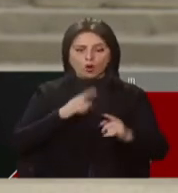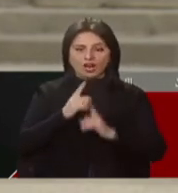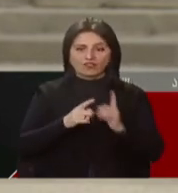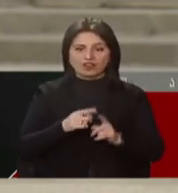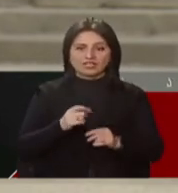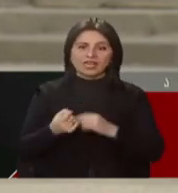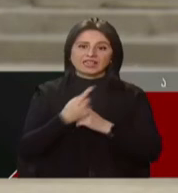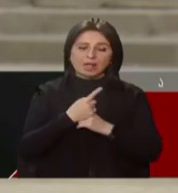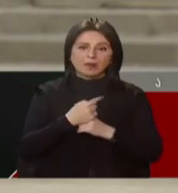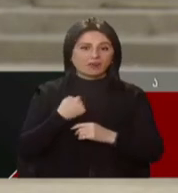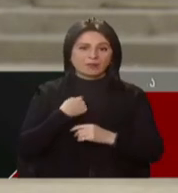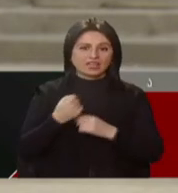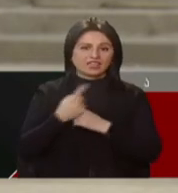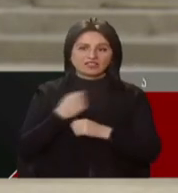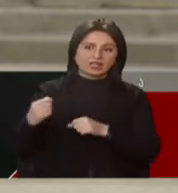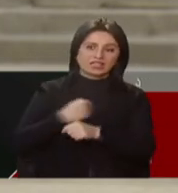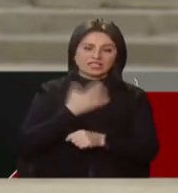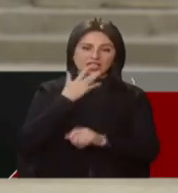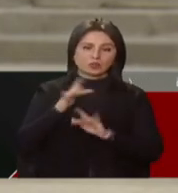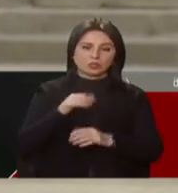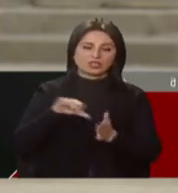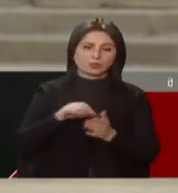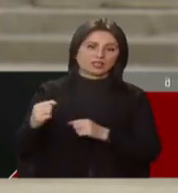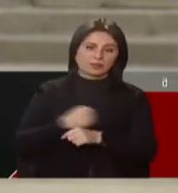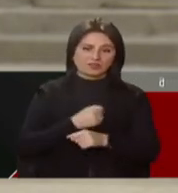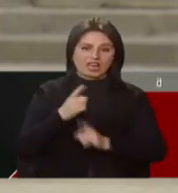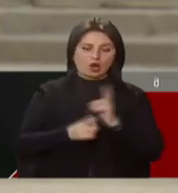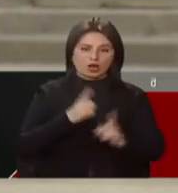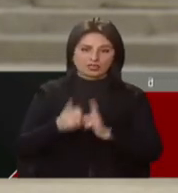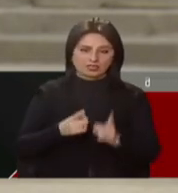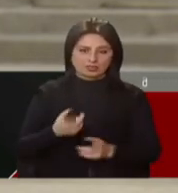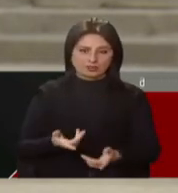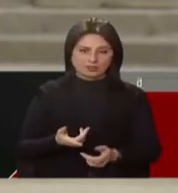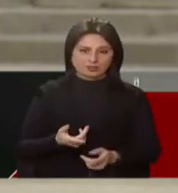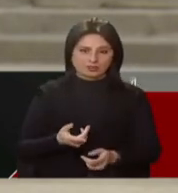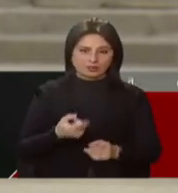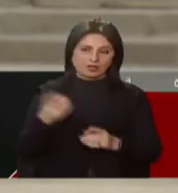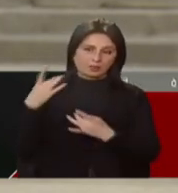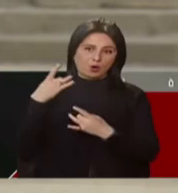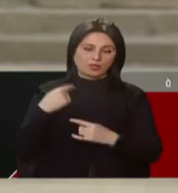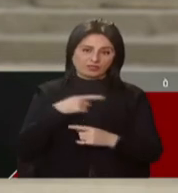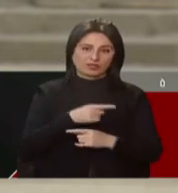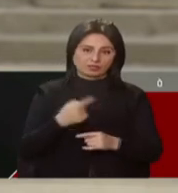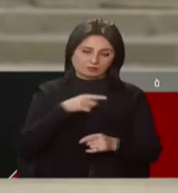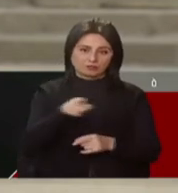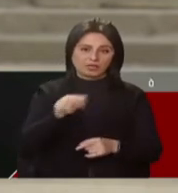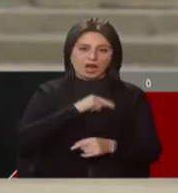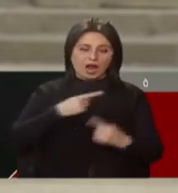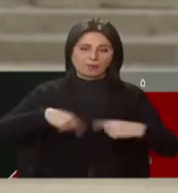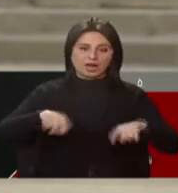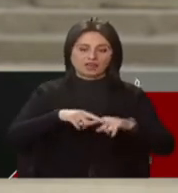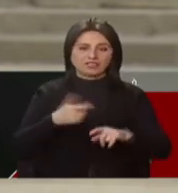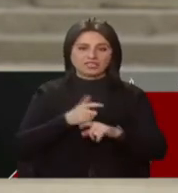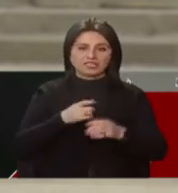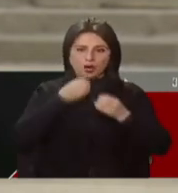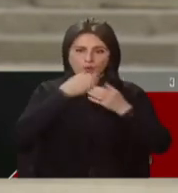მარაო დამავალაო ანუ მე მაძალებდი ნაციონალური მოძრაობის წარმომადგენლებიო ანუ იქ ისინი მეუნეოდნენ რომ იმითითებდნენ რომ აპარატიო